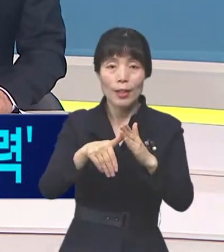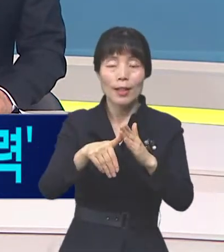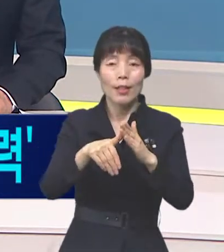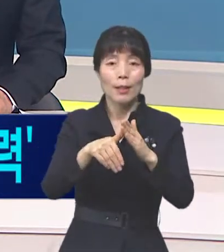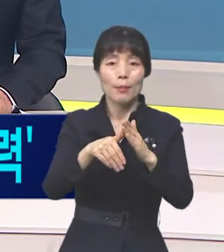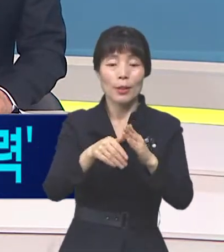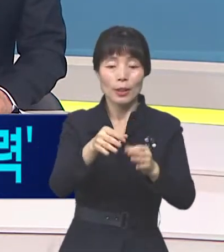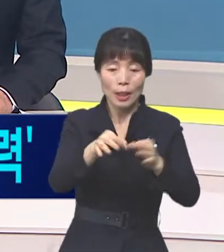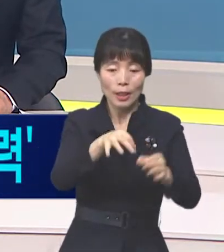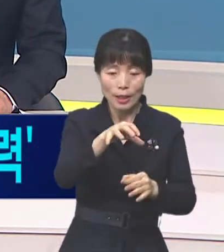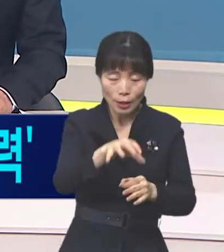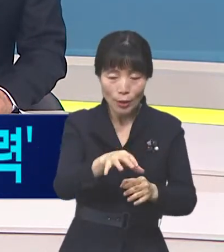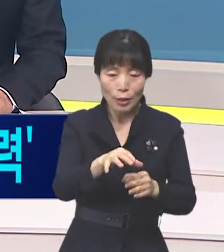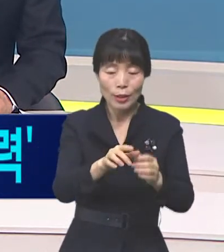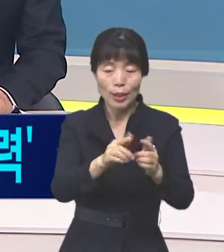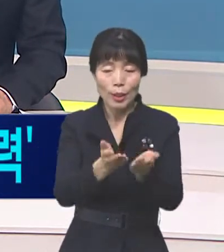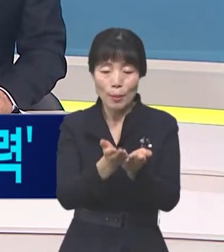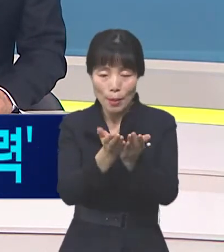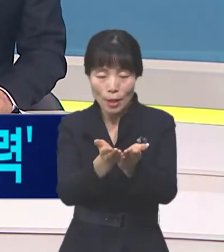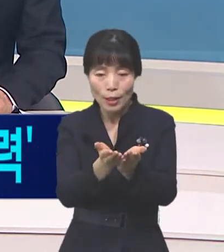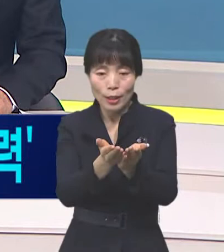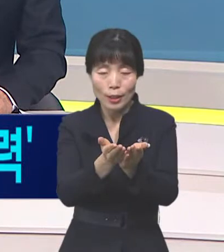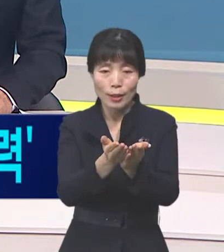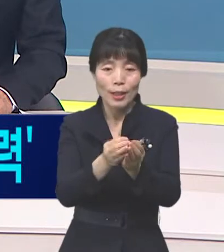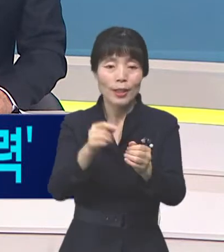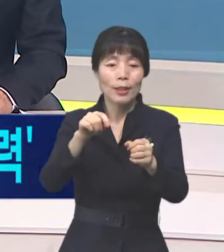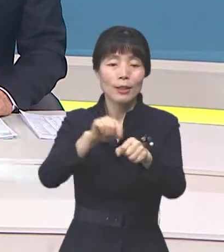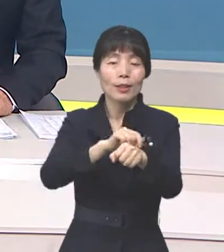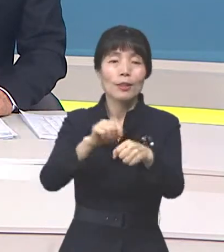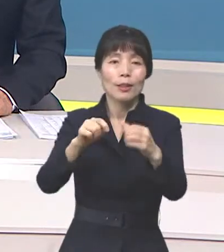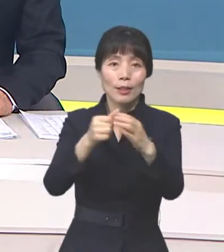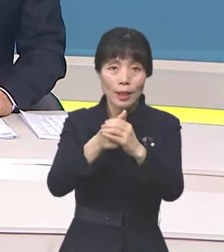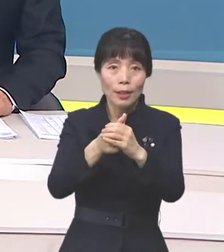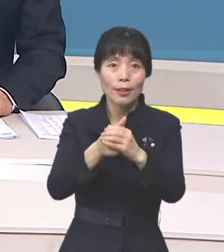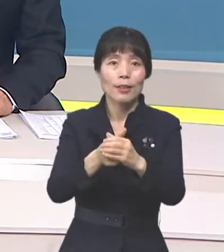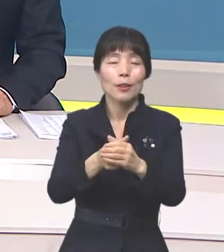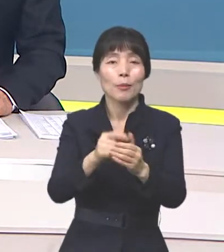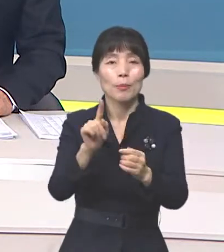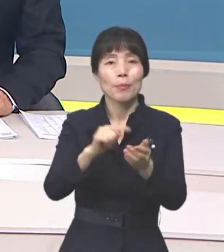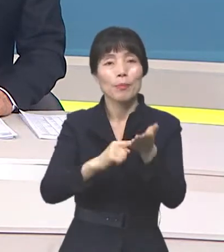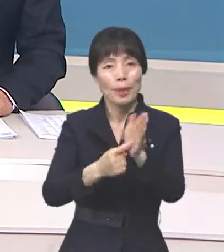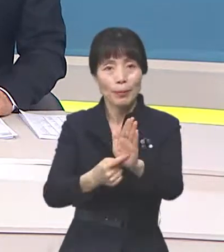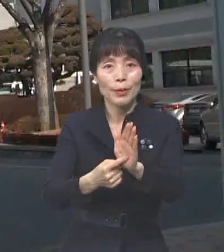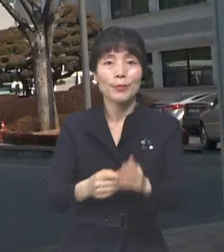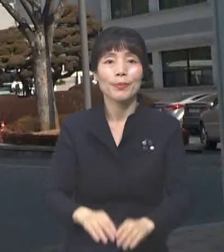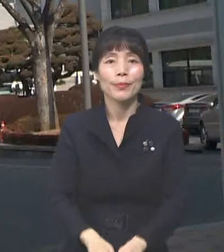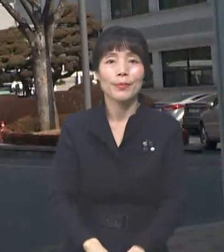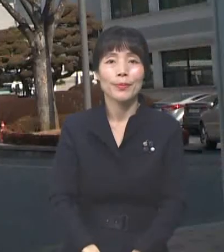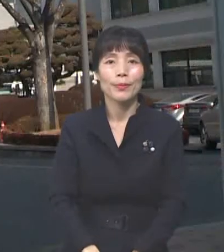등 특색 있는 관광 자원 조성 계획도 발표했습니다. 보도에 김지영 기자입니다.